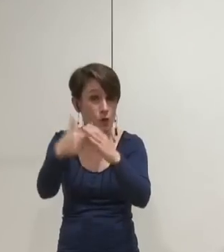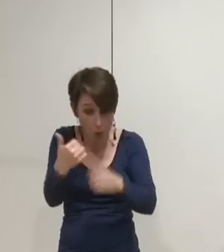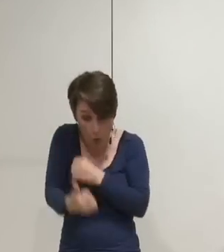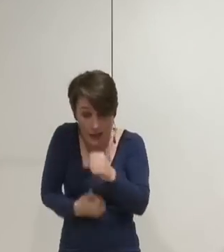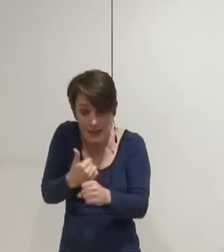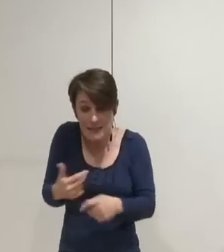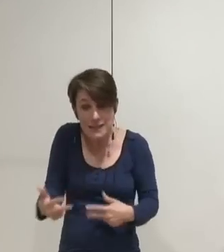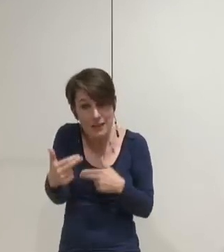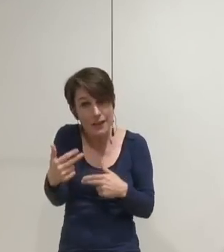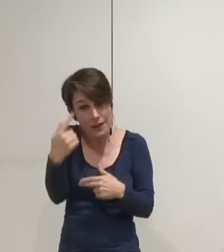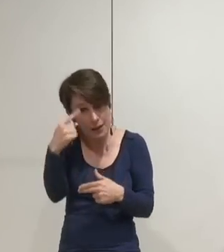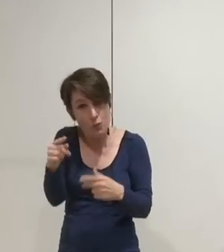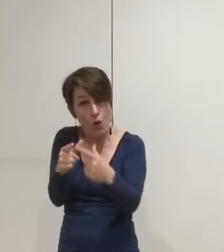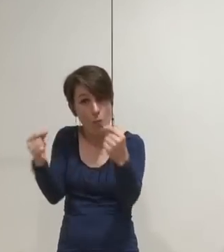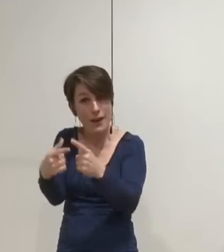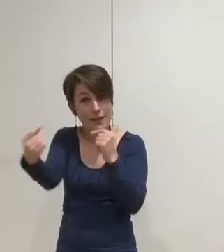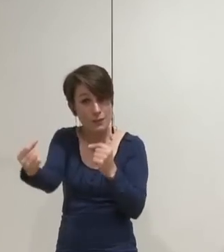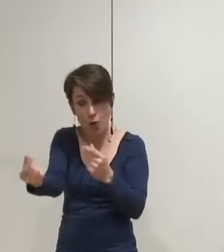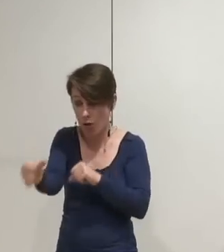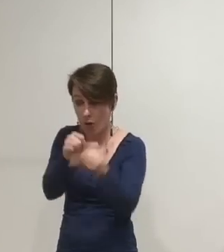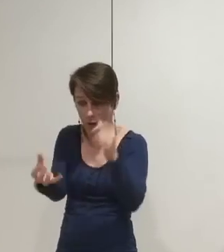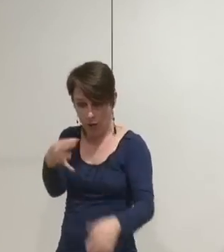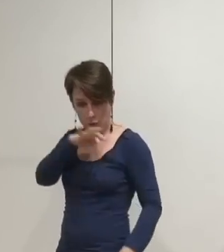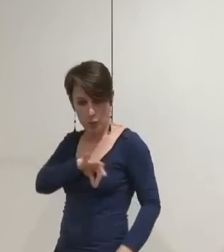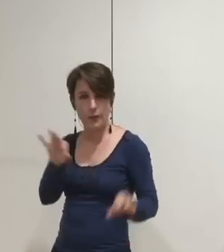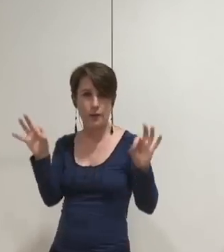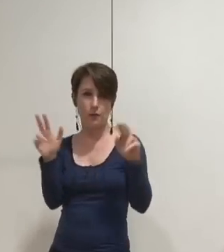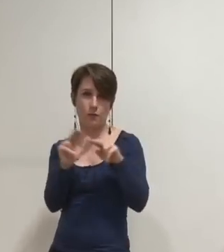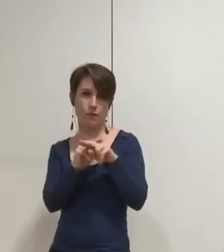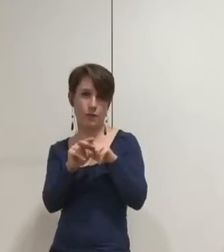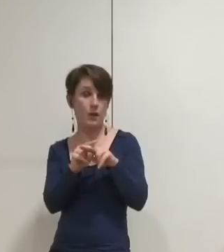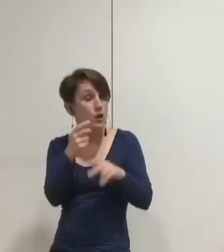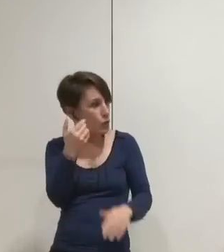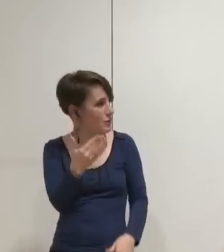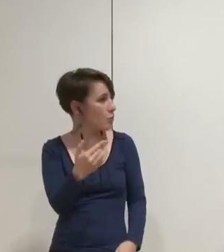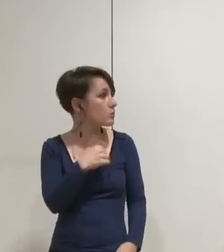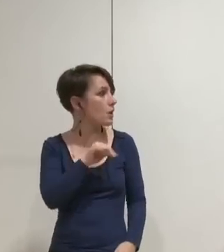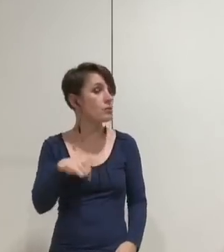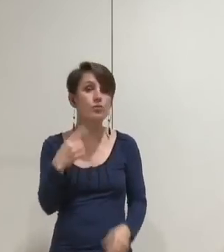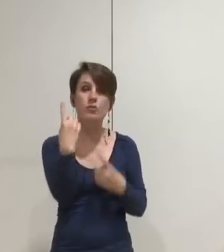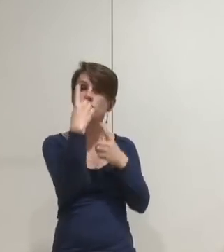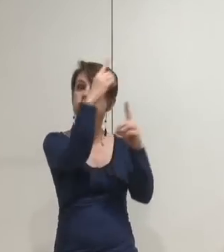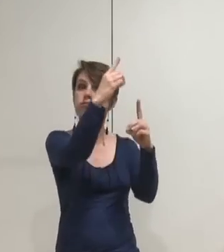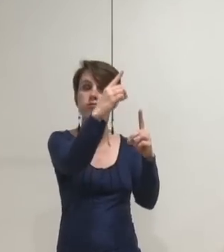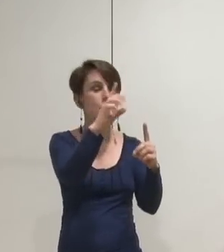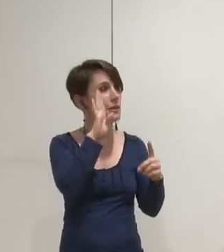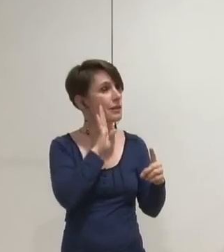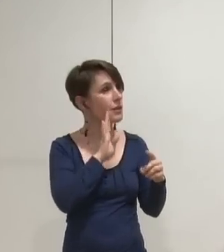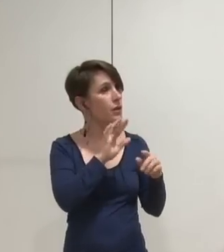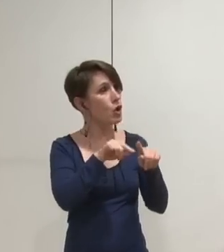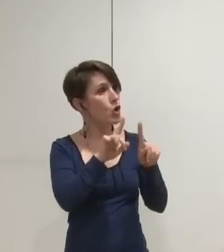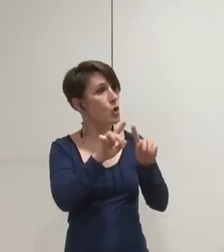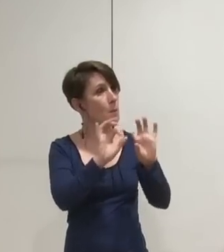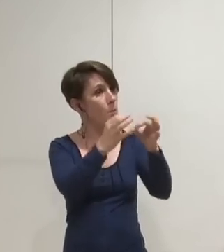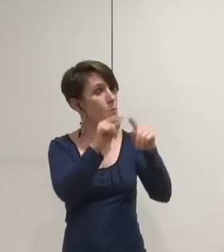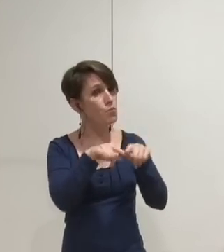cet équipement et sans aucune contrepartie c'est pour ça qu'on avait demandé d'ailleurs un un budget annexe il